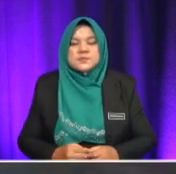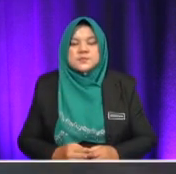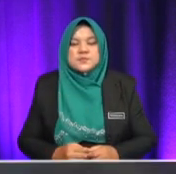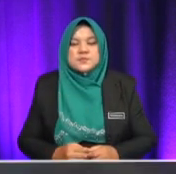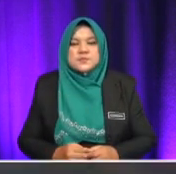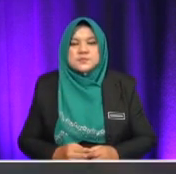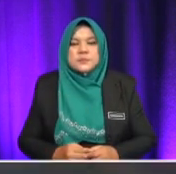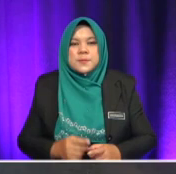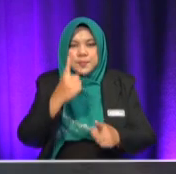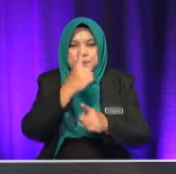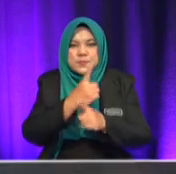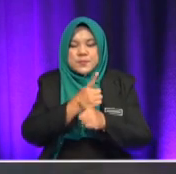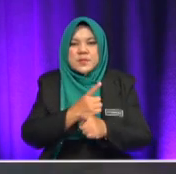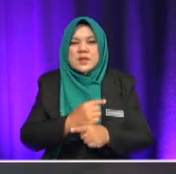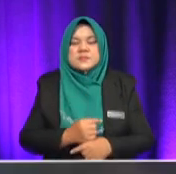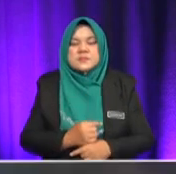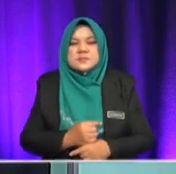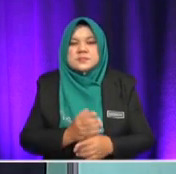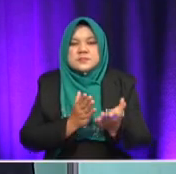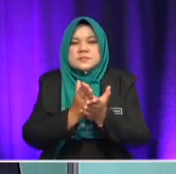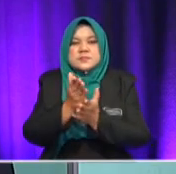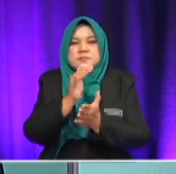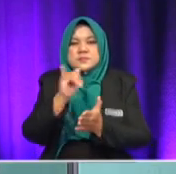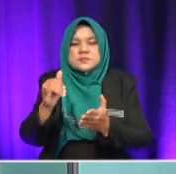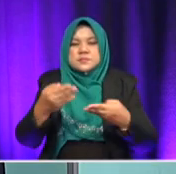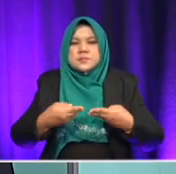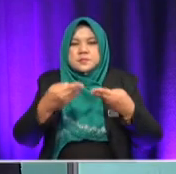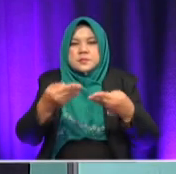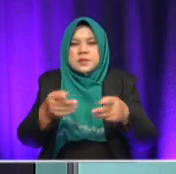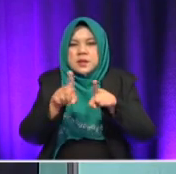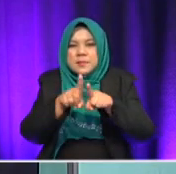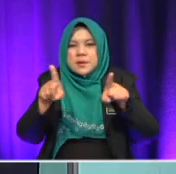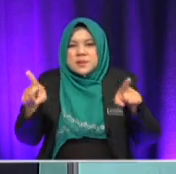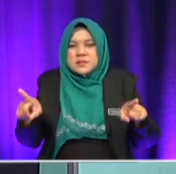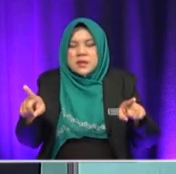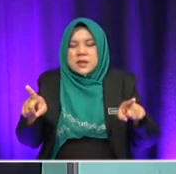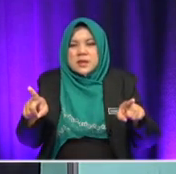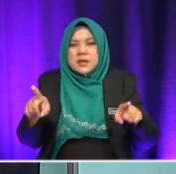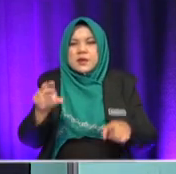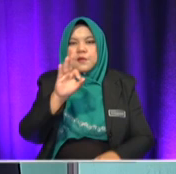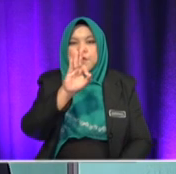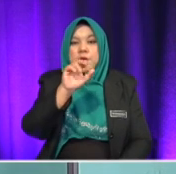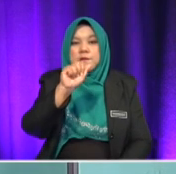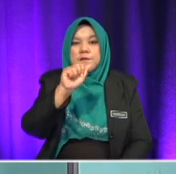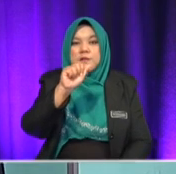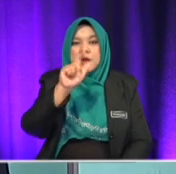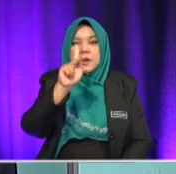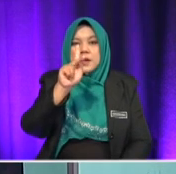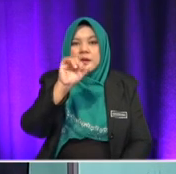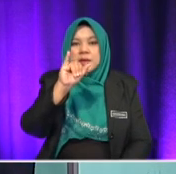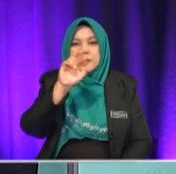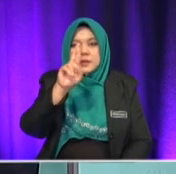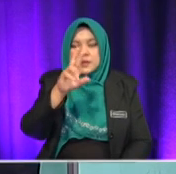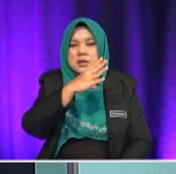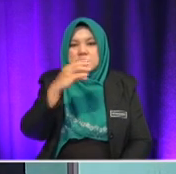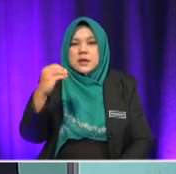ya betul ya dan seterusnya Oke berikan perbedaan diantara fakir dan miskin Oke Coba beri perbedaan